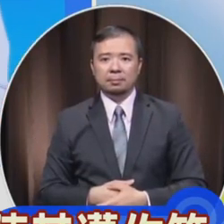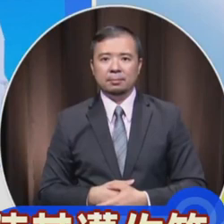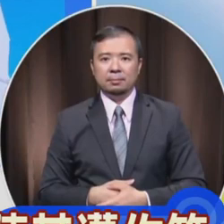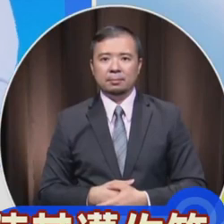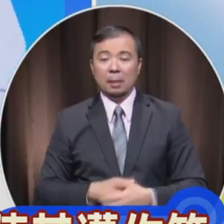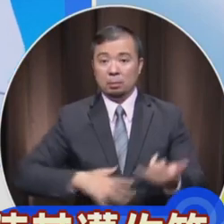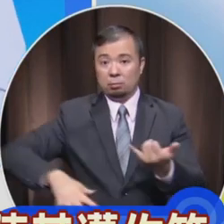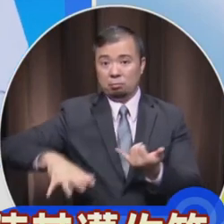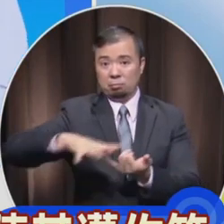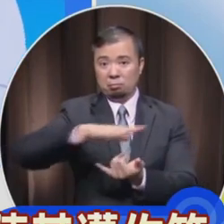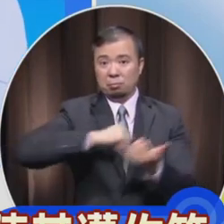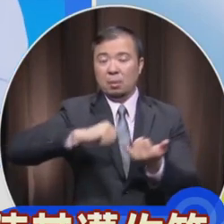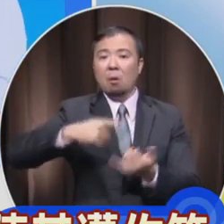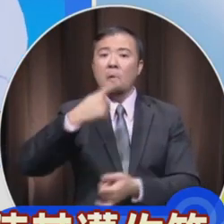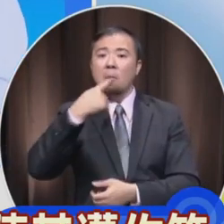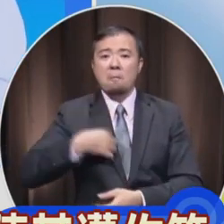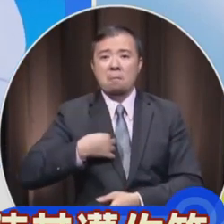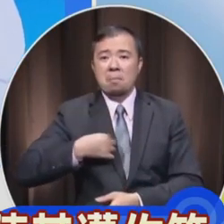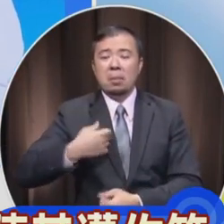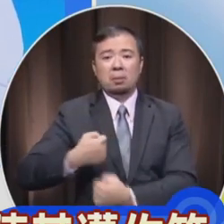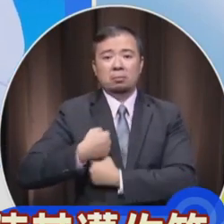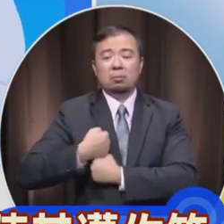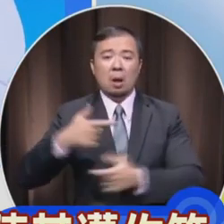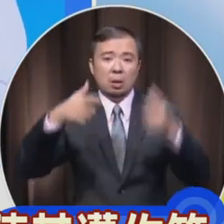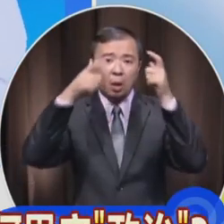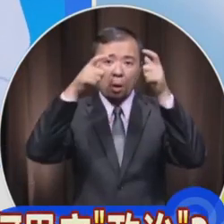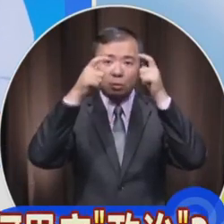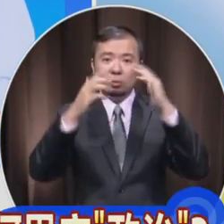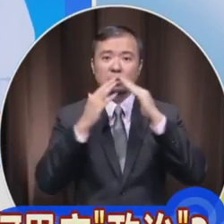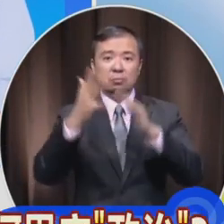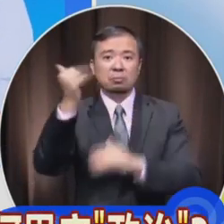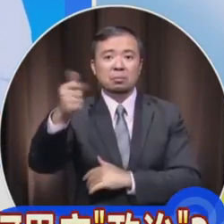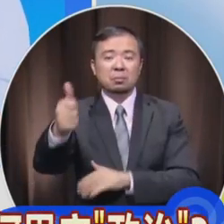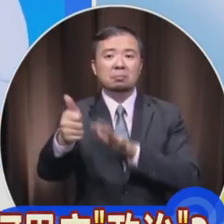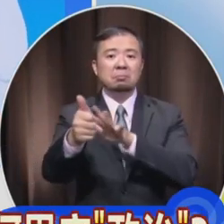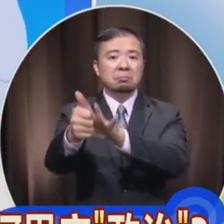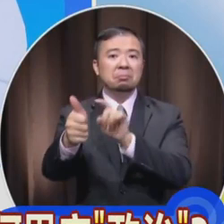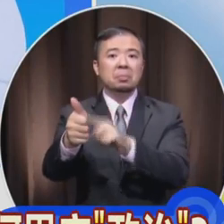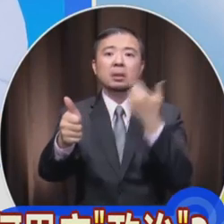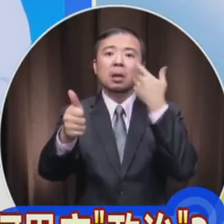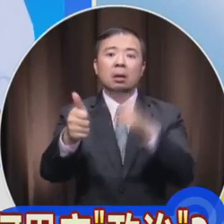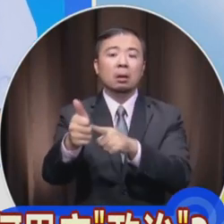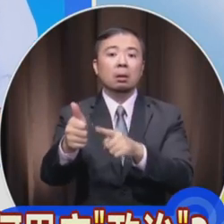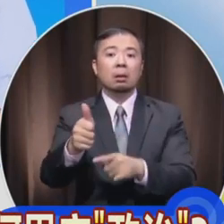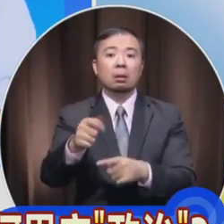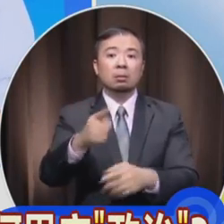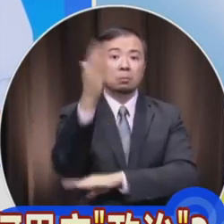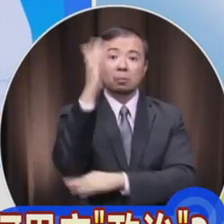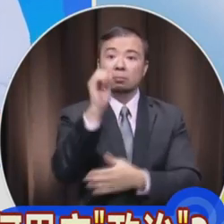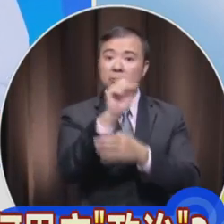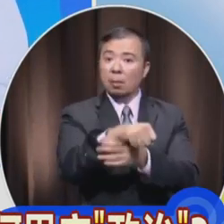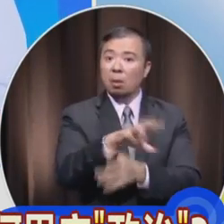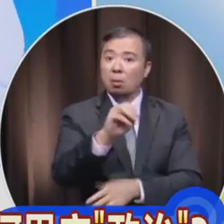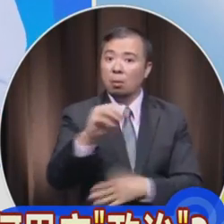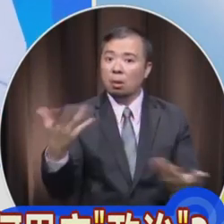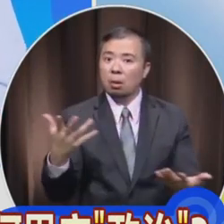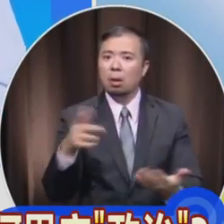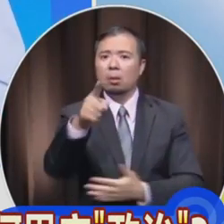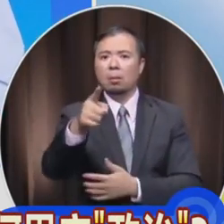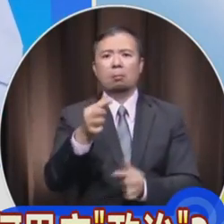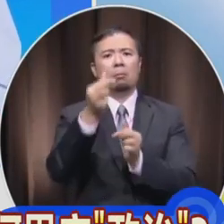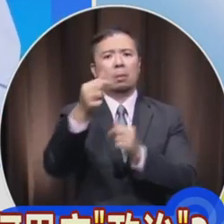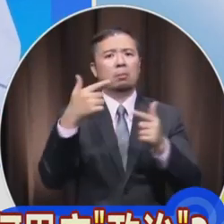三军倒扁的时候，高雄市长代理人是谁？他有没有批准？因为你们永远两套标准，为什么高雄不